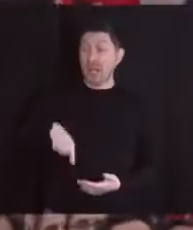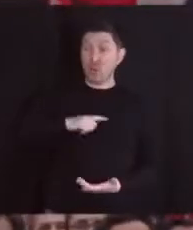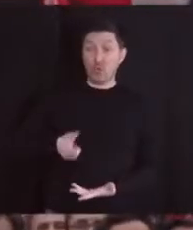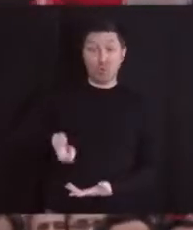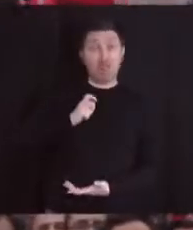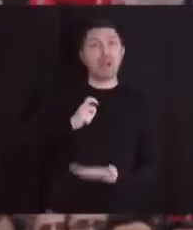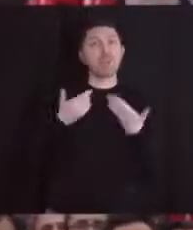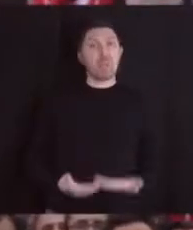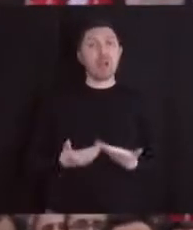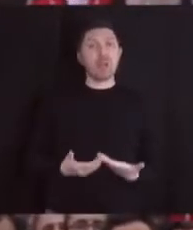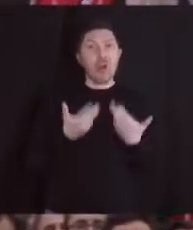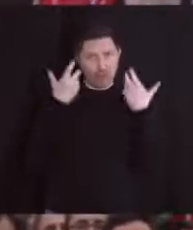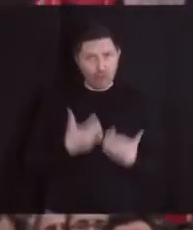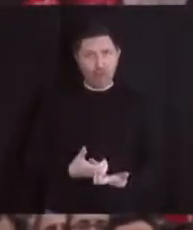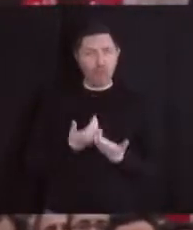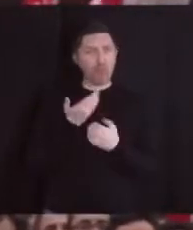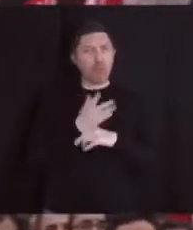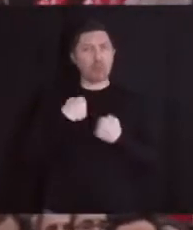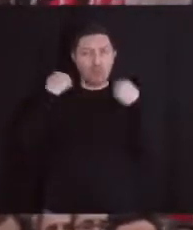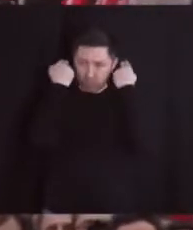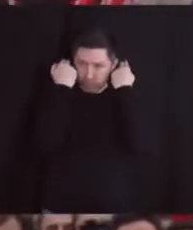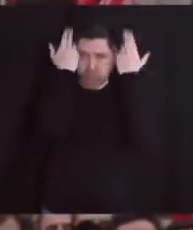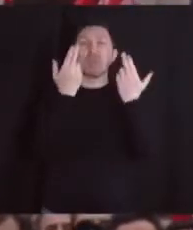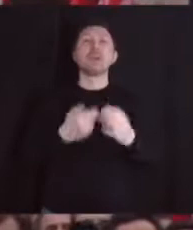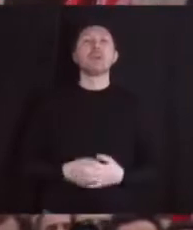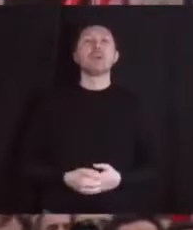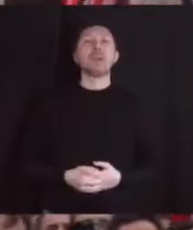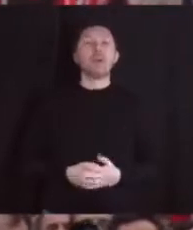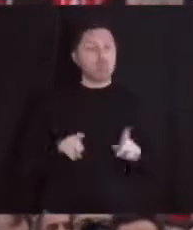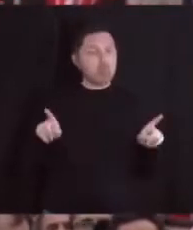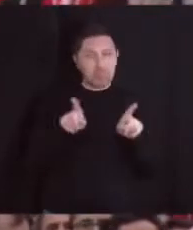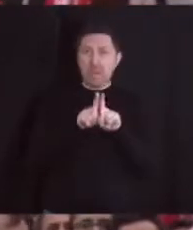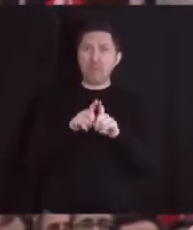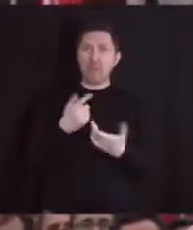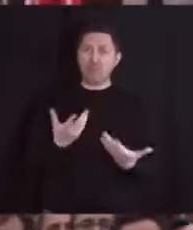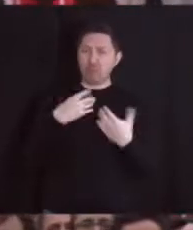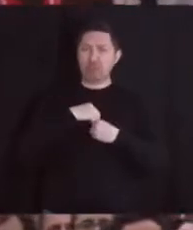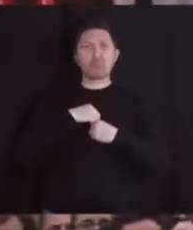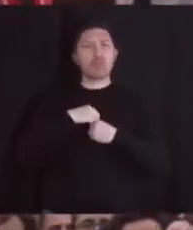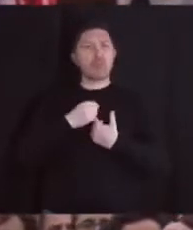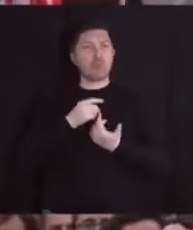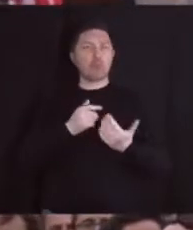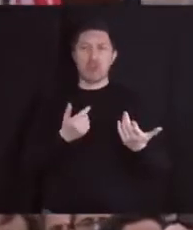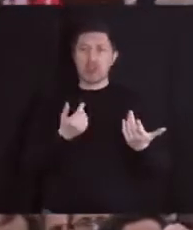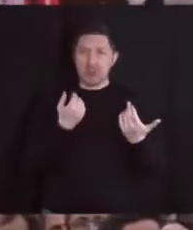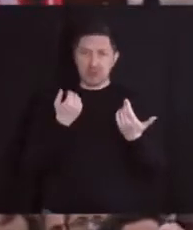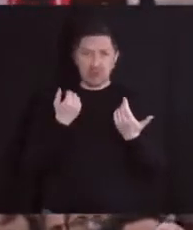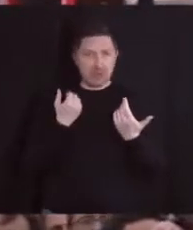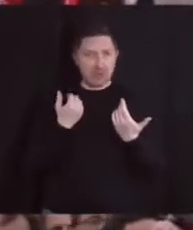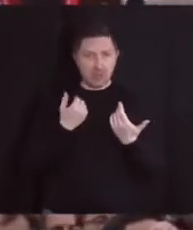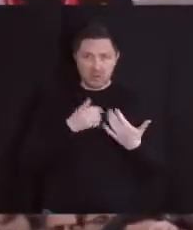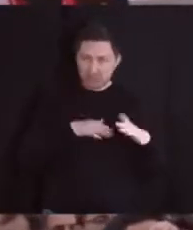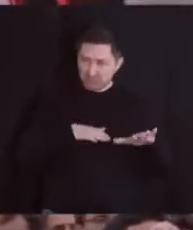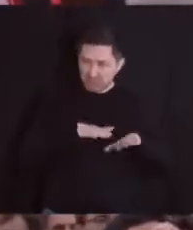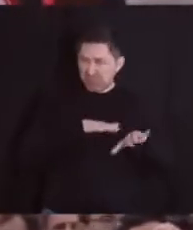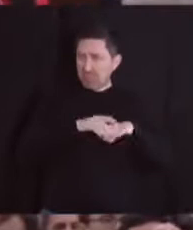nous épousons son insoumission, nous la faisons nôtre. Nous avons marché